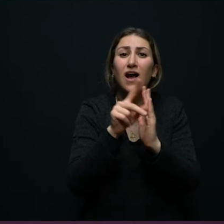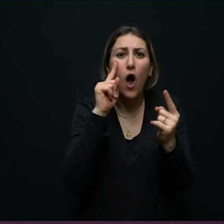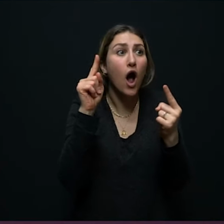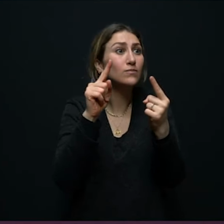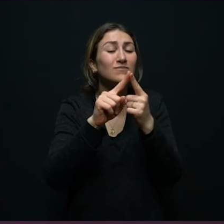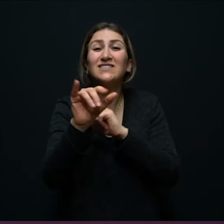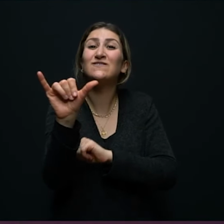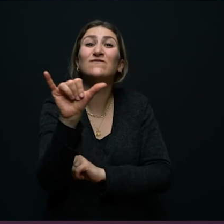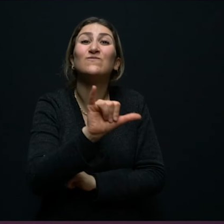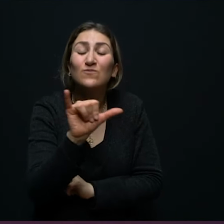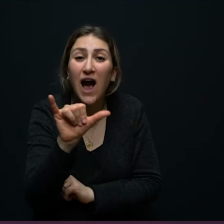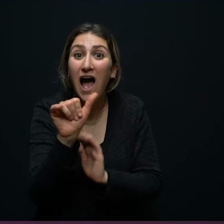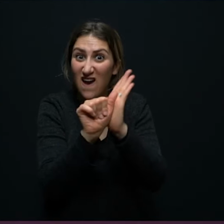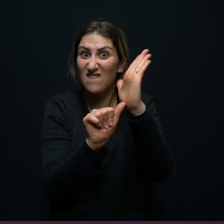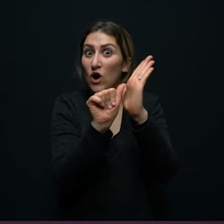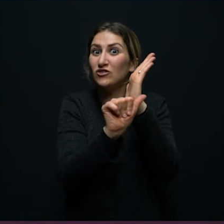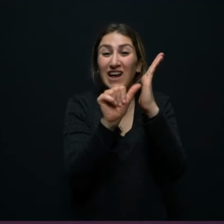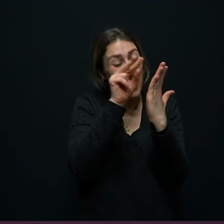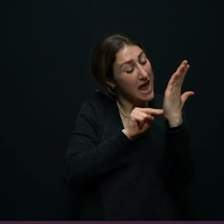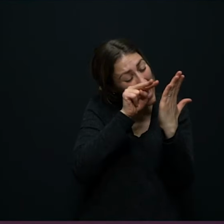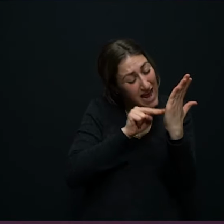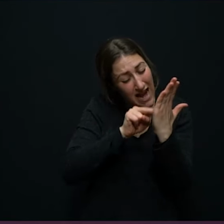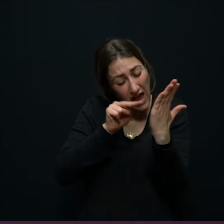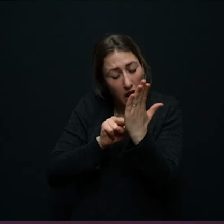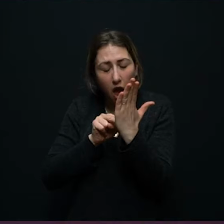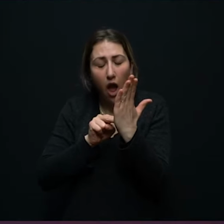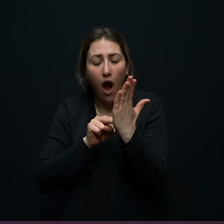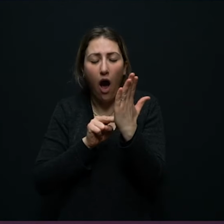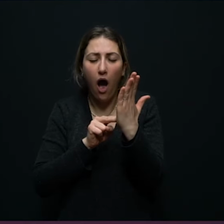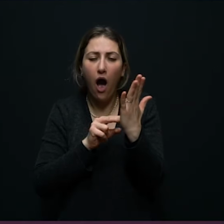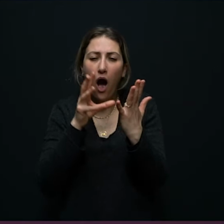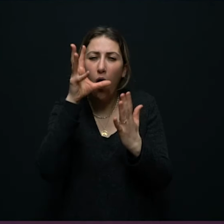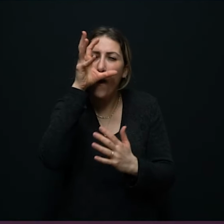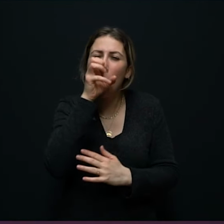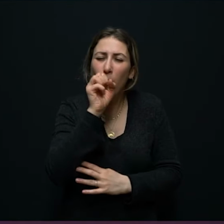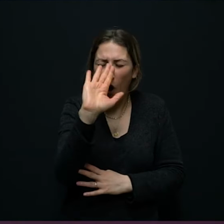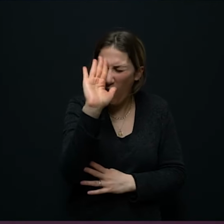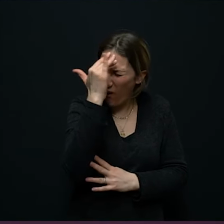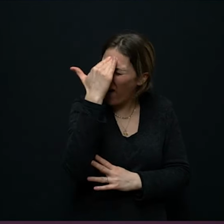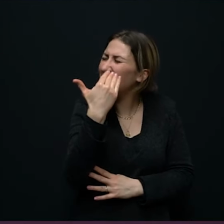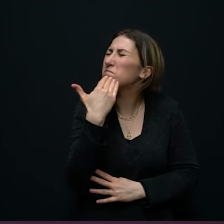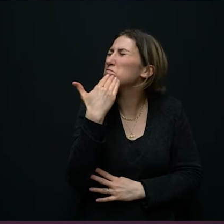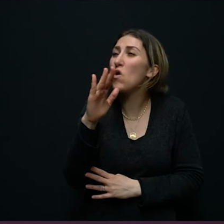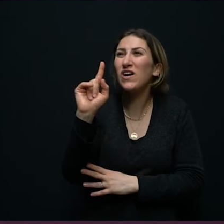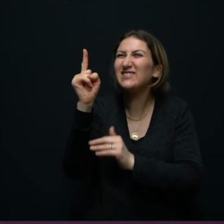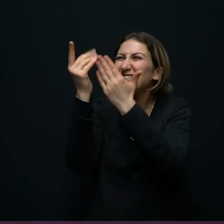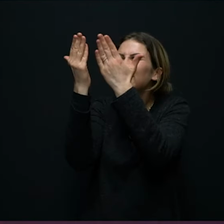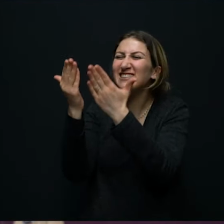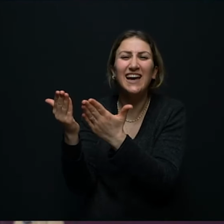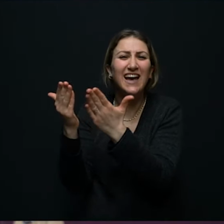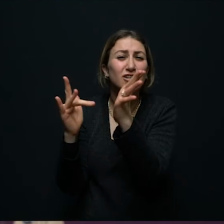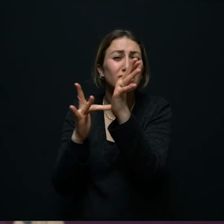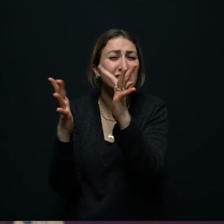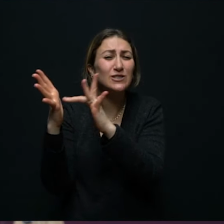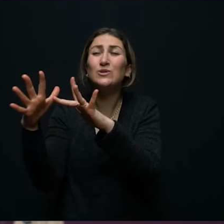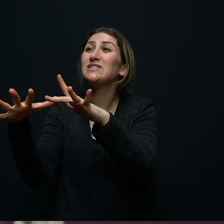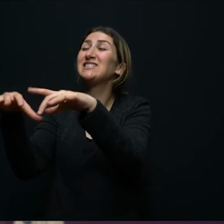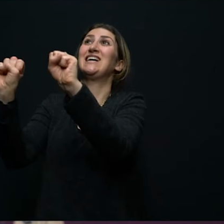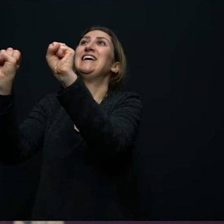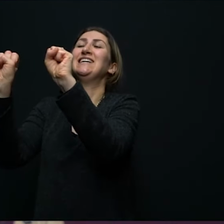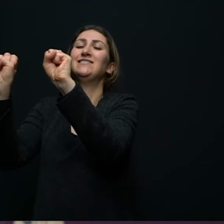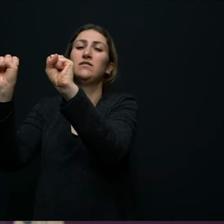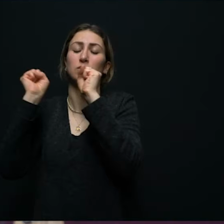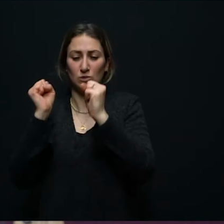plus tu les évangiles puis tu découvres christ moi g j je lis pas les évangiles pour savoir comment jésus était habillé